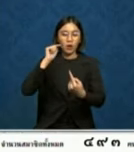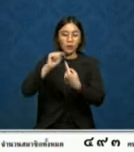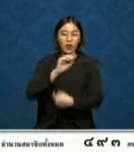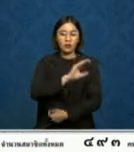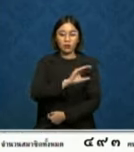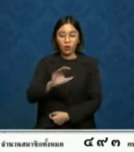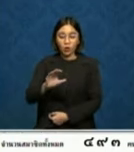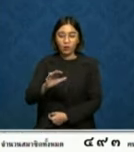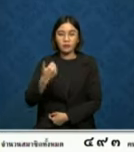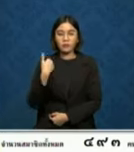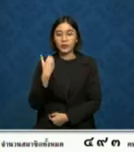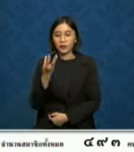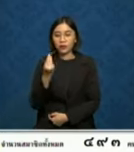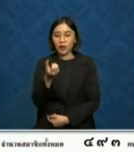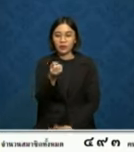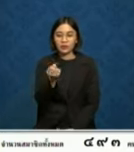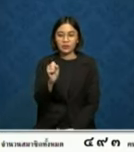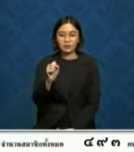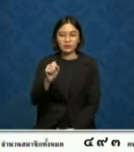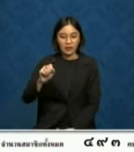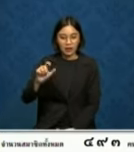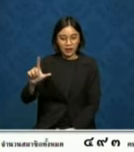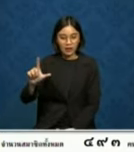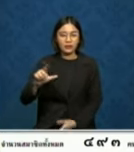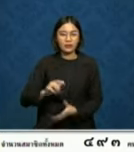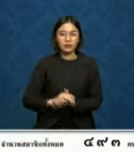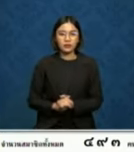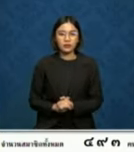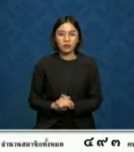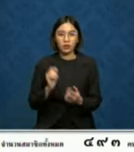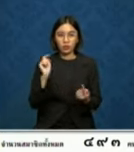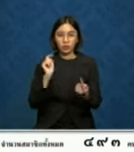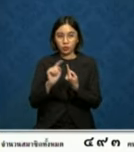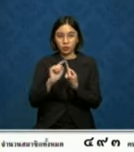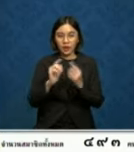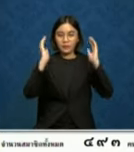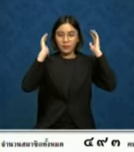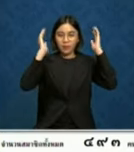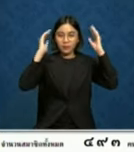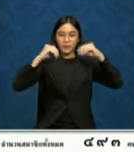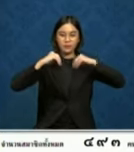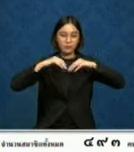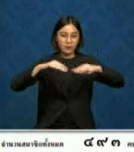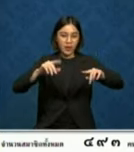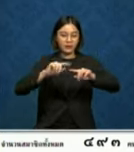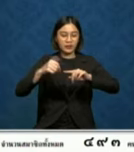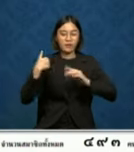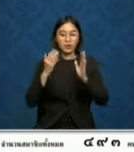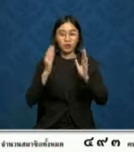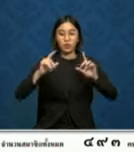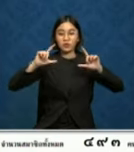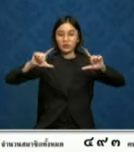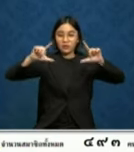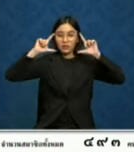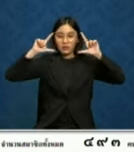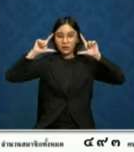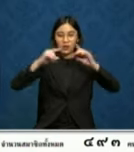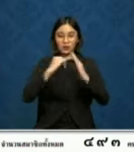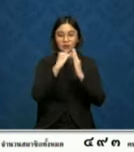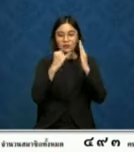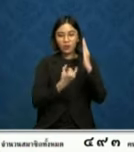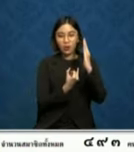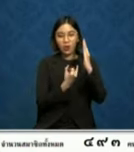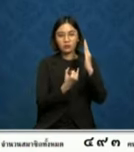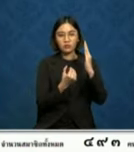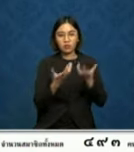ท่านจริงๆมีเพียง 10ล้านกว่าบาทเท่านั้นสำหรับการปโปรโมทสินค้าโดยมีinfluencerเพียงจังหวัดละ